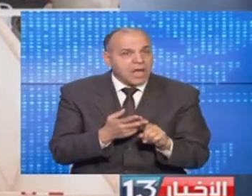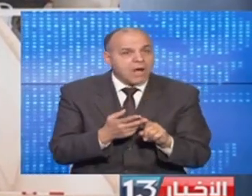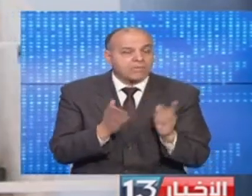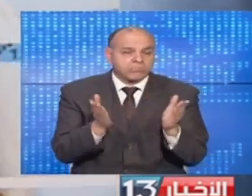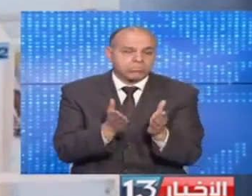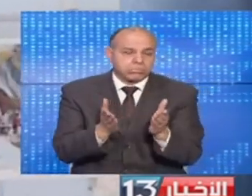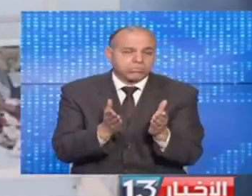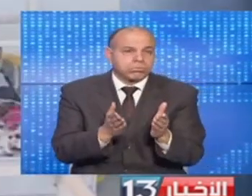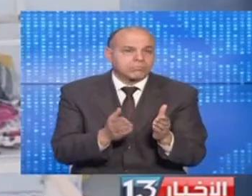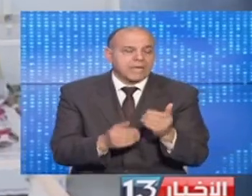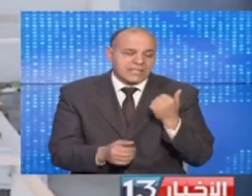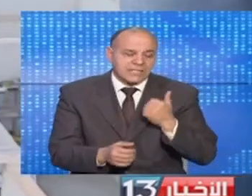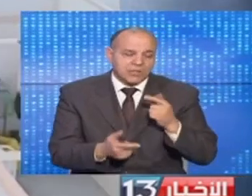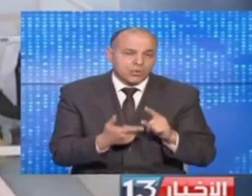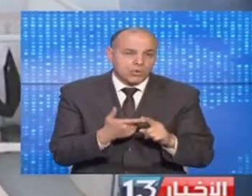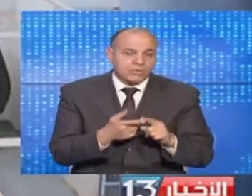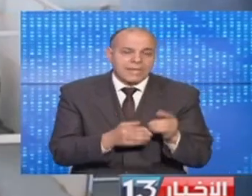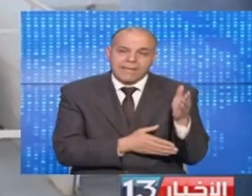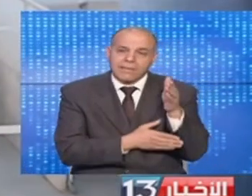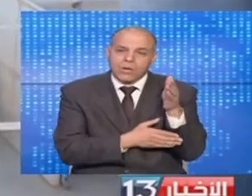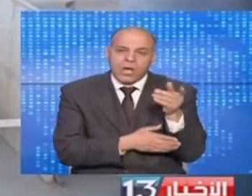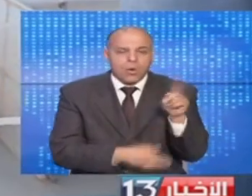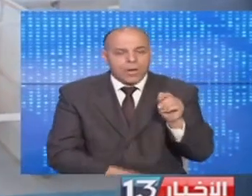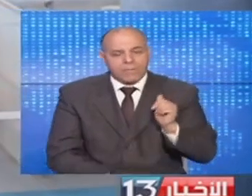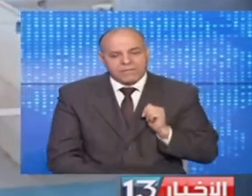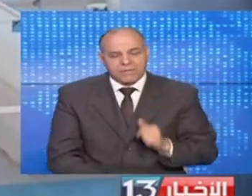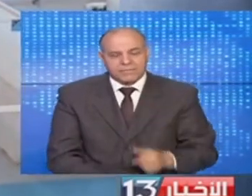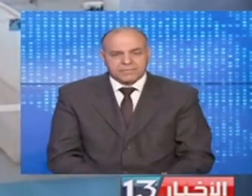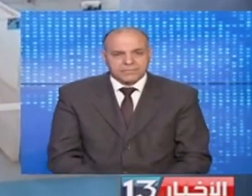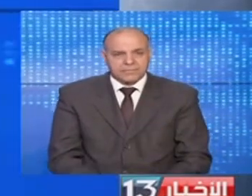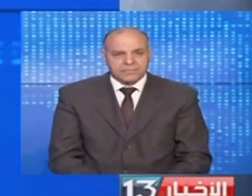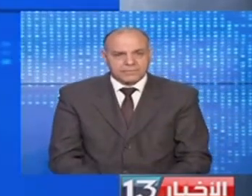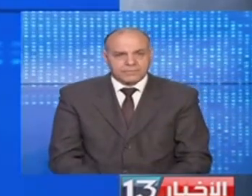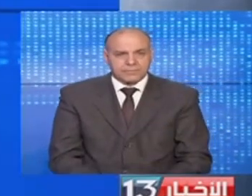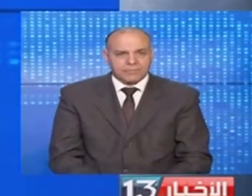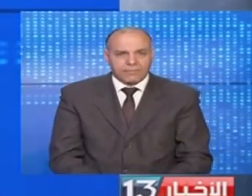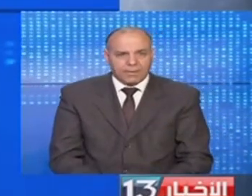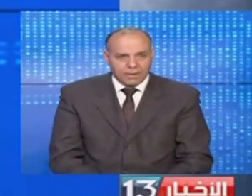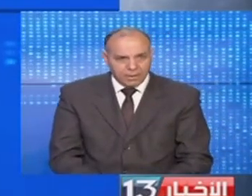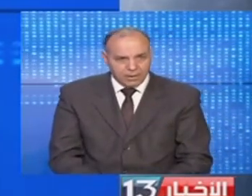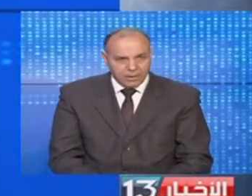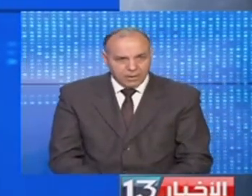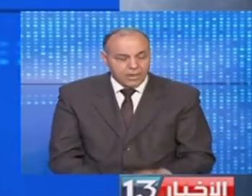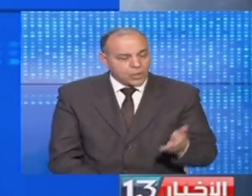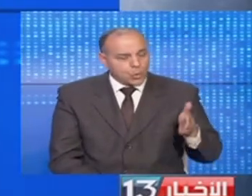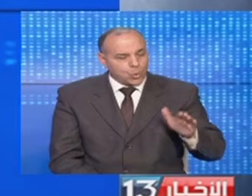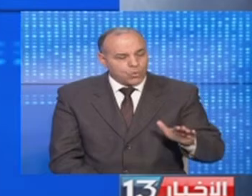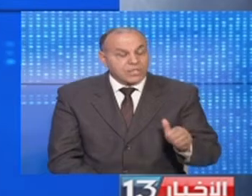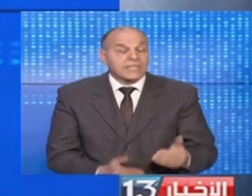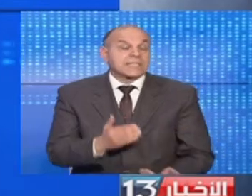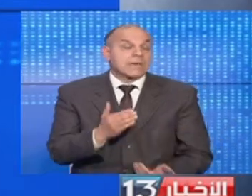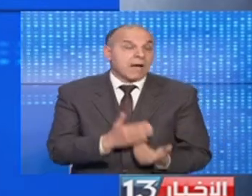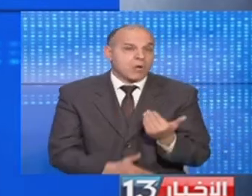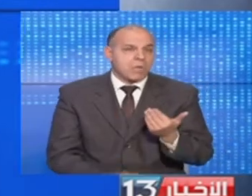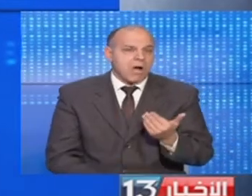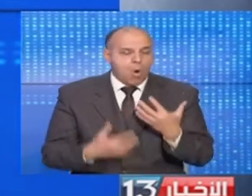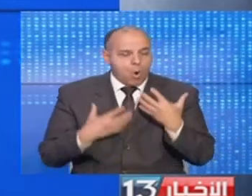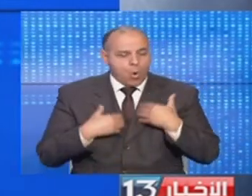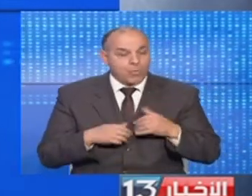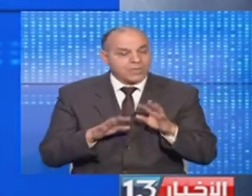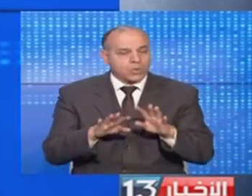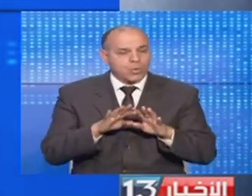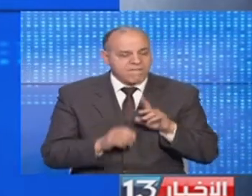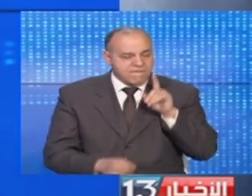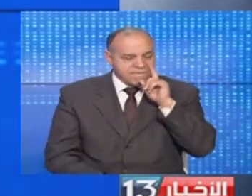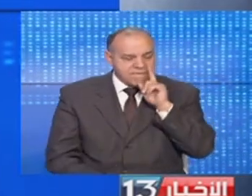المؤسسات الاستشفائيه العموميه والخاصه توفيت فجر اليوم عضو مجلس